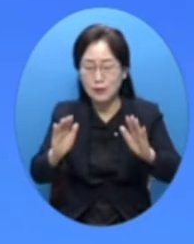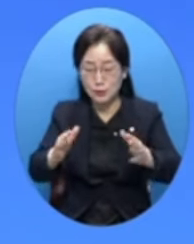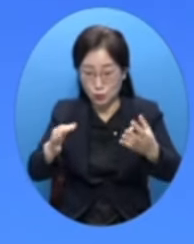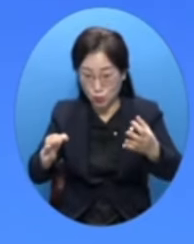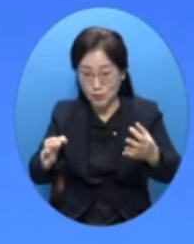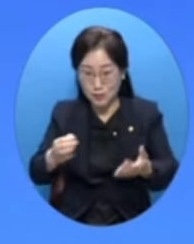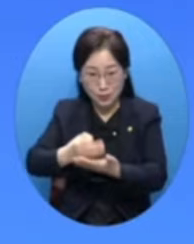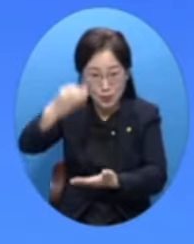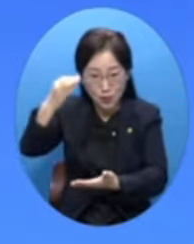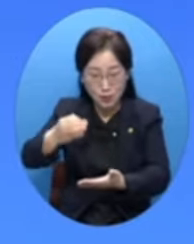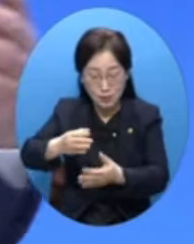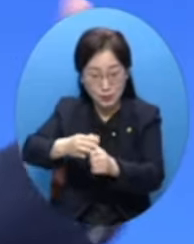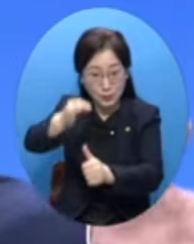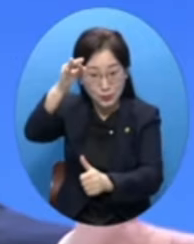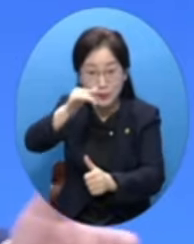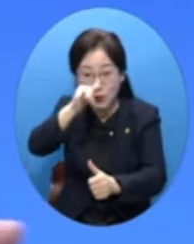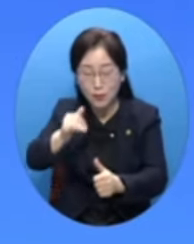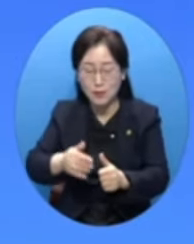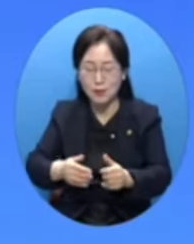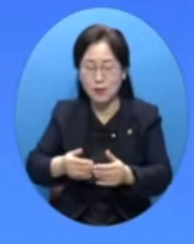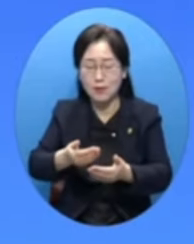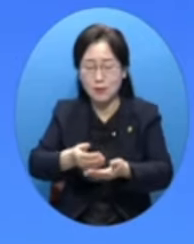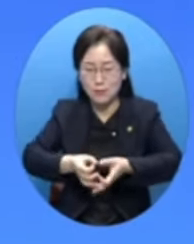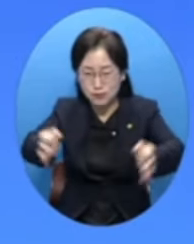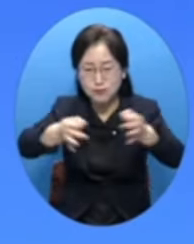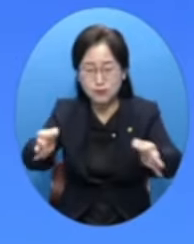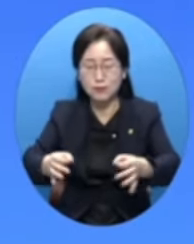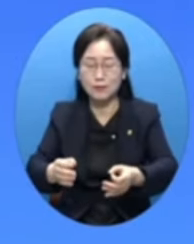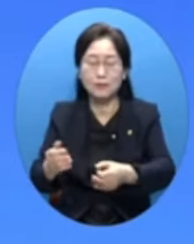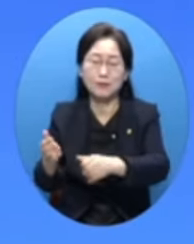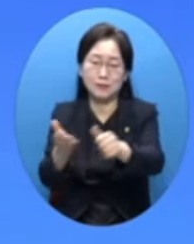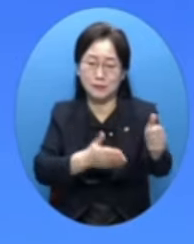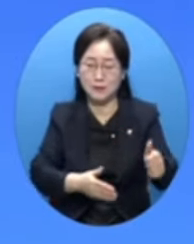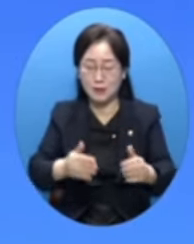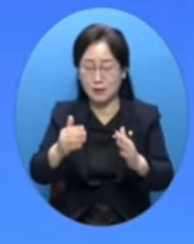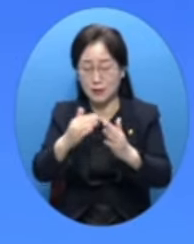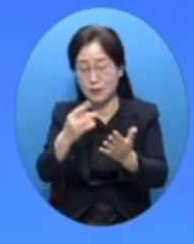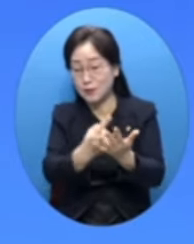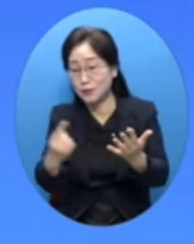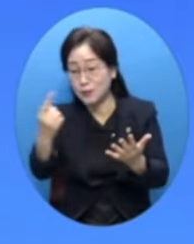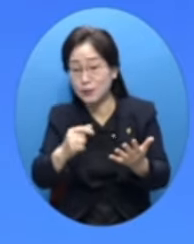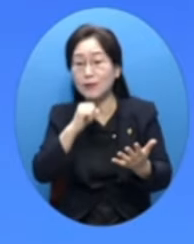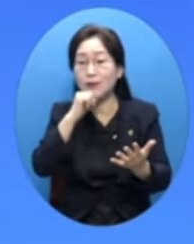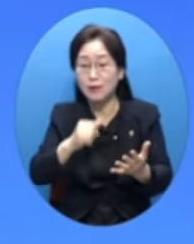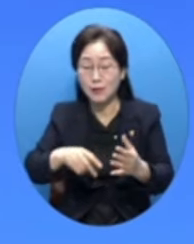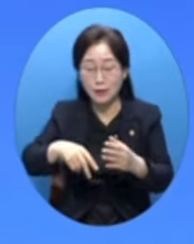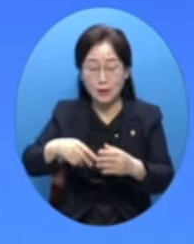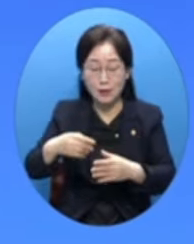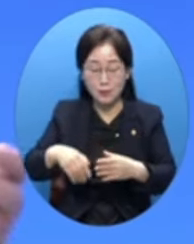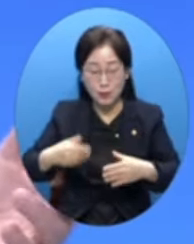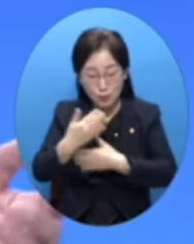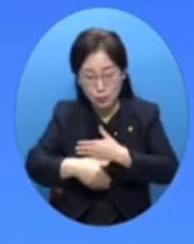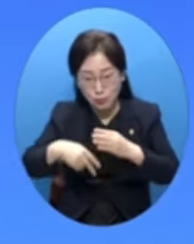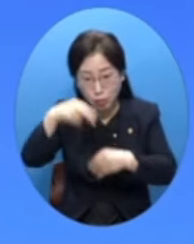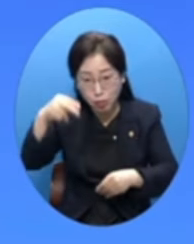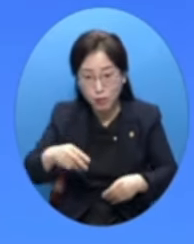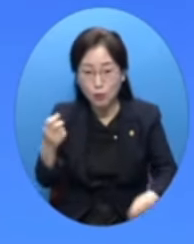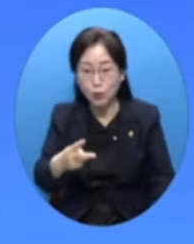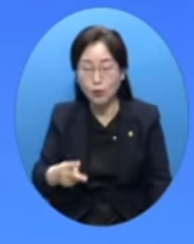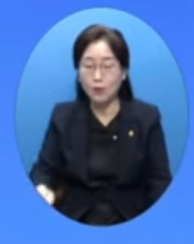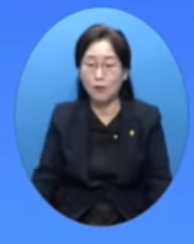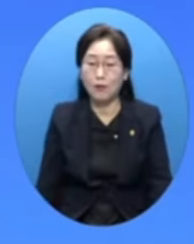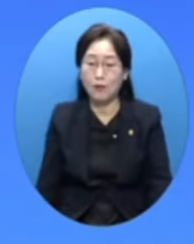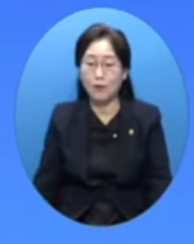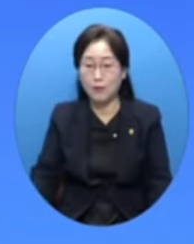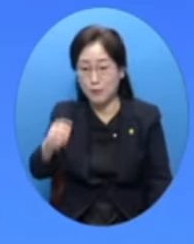바랍니다 우리 주에 소외된 사람, 가난한 사람, 헐벗고 굶주린 사람, 병든 사람들에게 주의 사랑을 실천하는